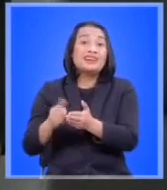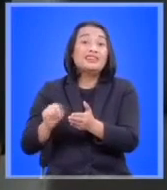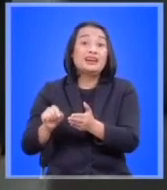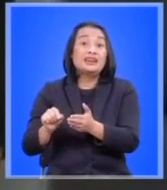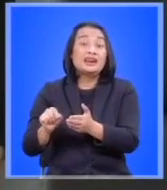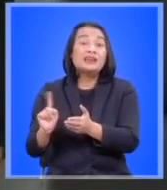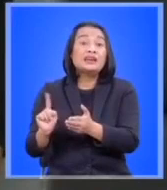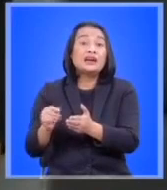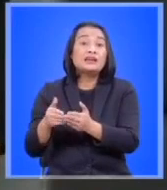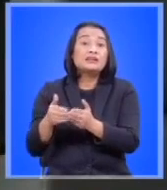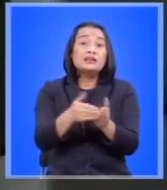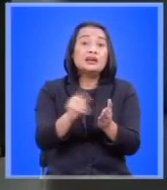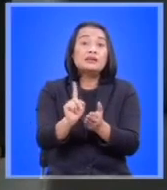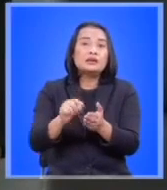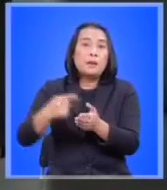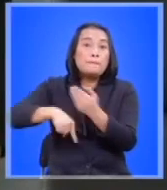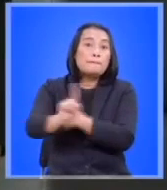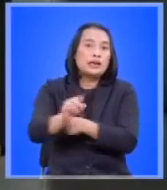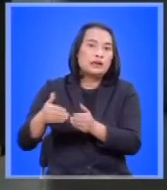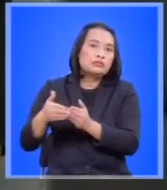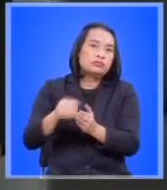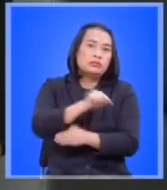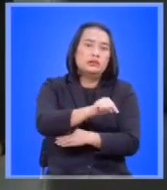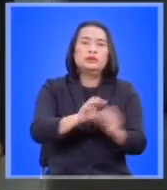รือแหลมฉบังจังหวัดชลบุรีนะครับ